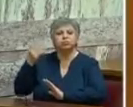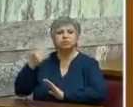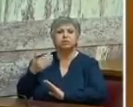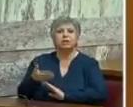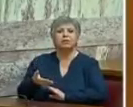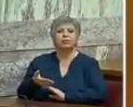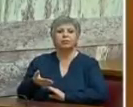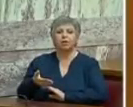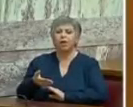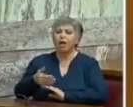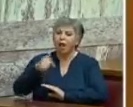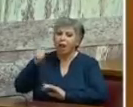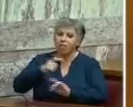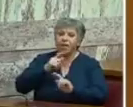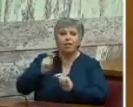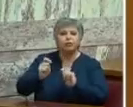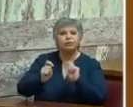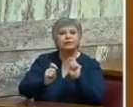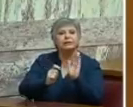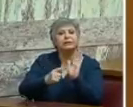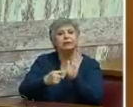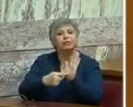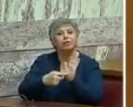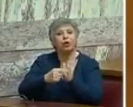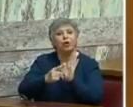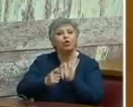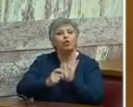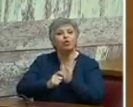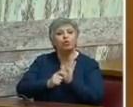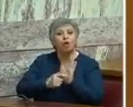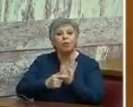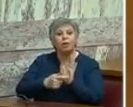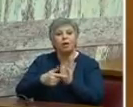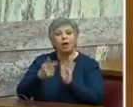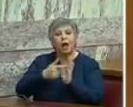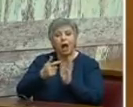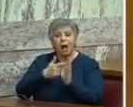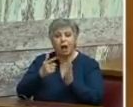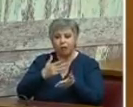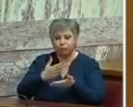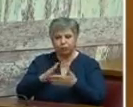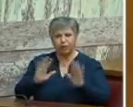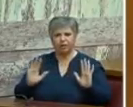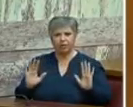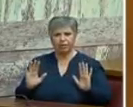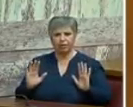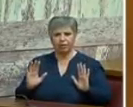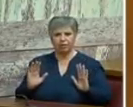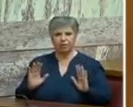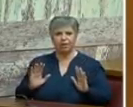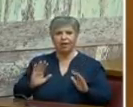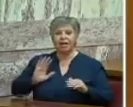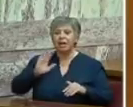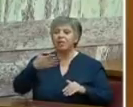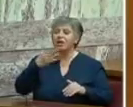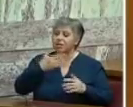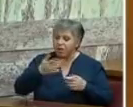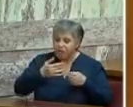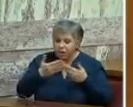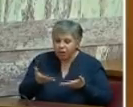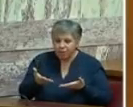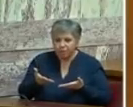έφτιαξε ένα νόμο για να σας καθαρίζει. Διότι αυτή τη χώρα, και να μιλήσω μετά τη μεταπολίτευση,